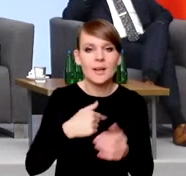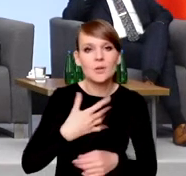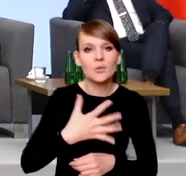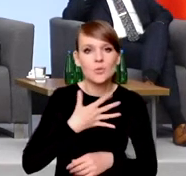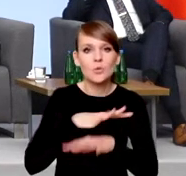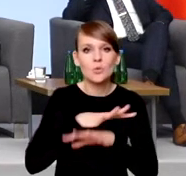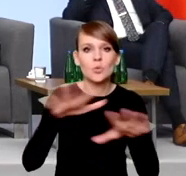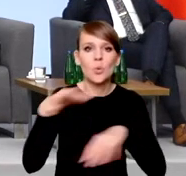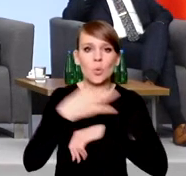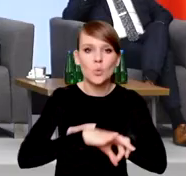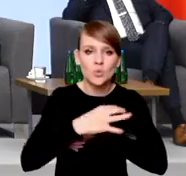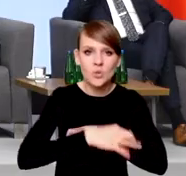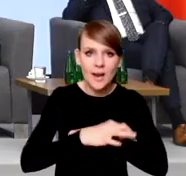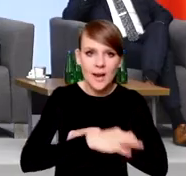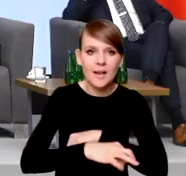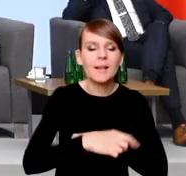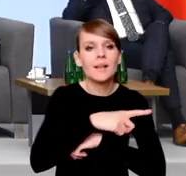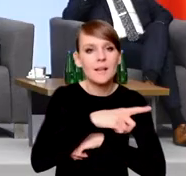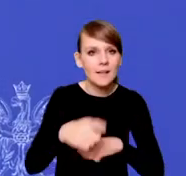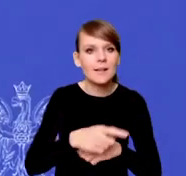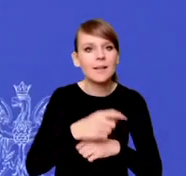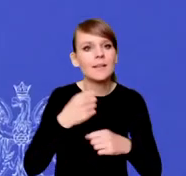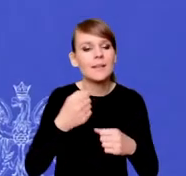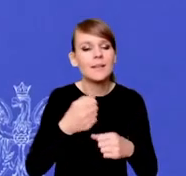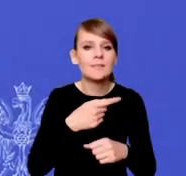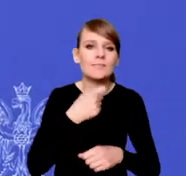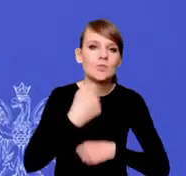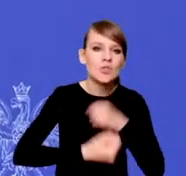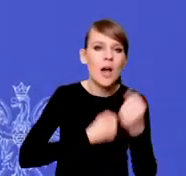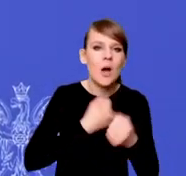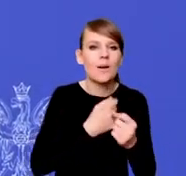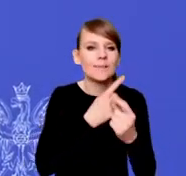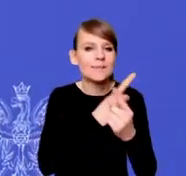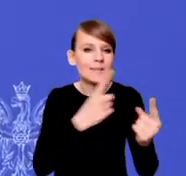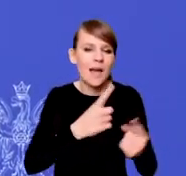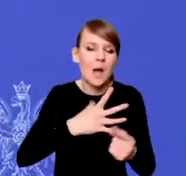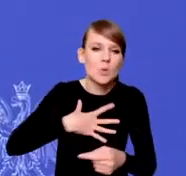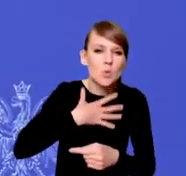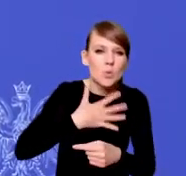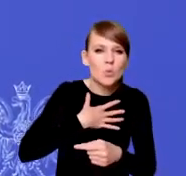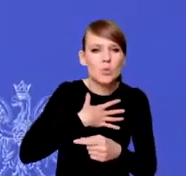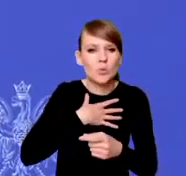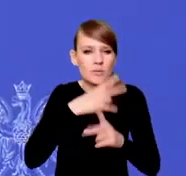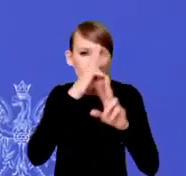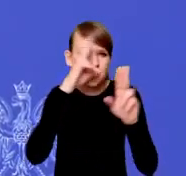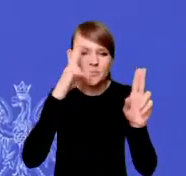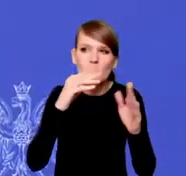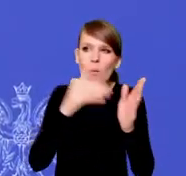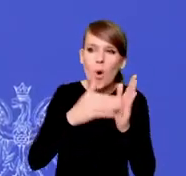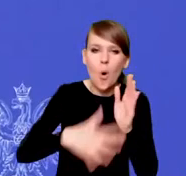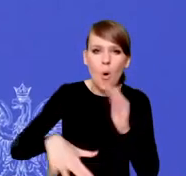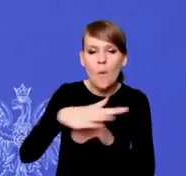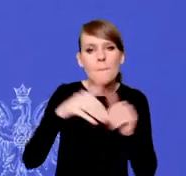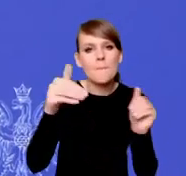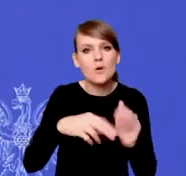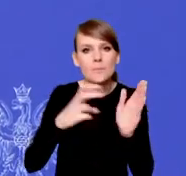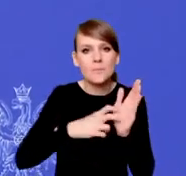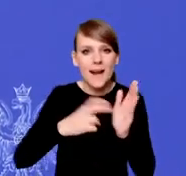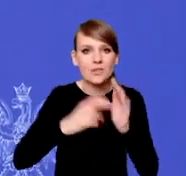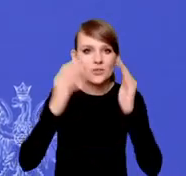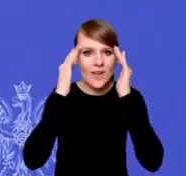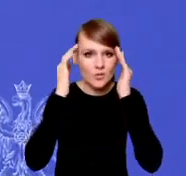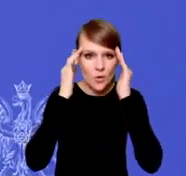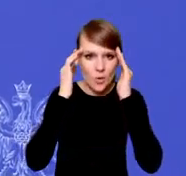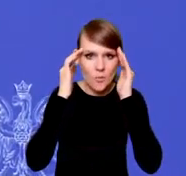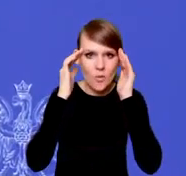uczelni podejmuje liczne działania intuicyjnie, reagując na potrzeby otoczenia. Może więc brak świadomości, że to wpisuje